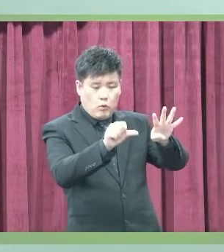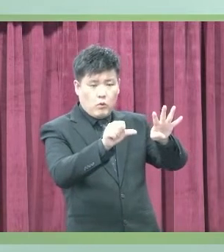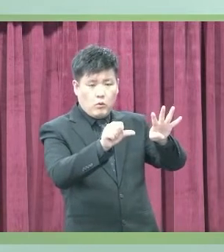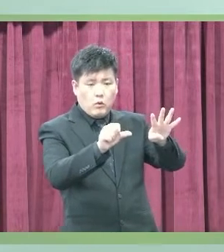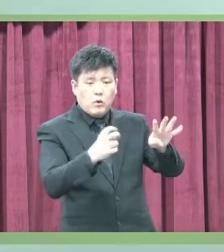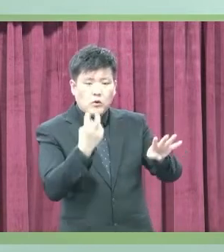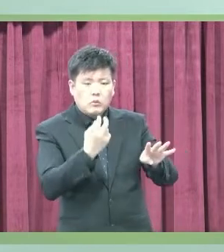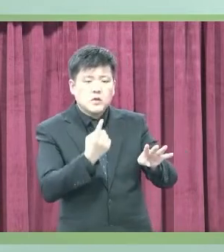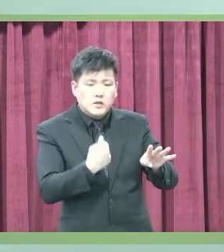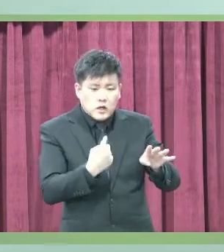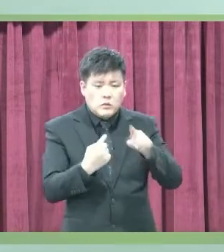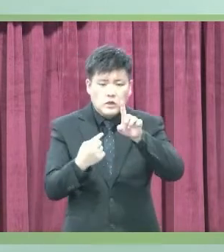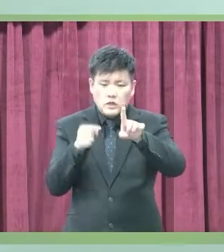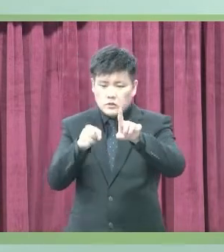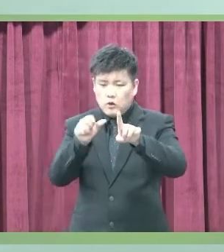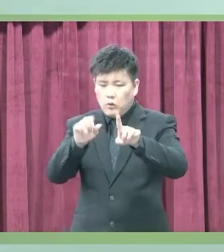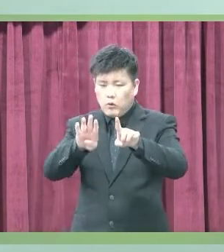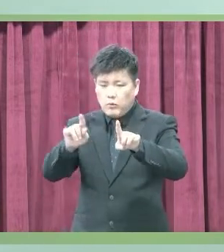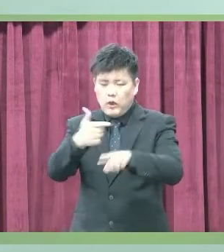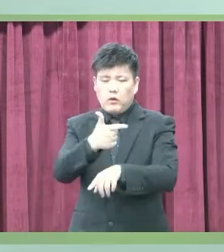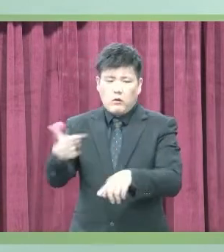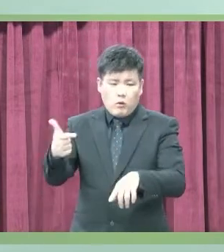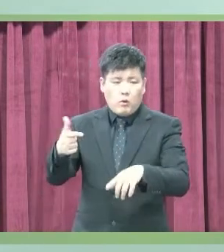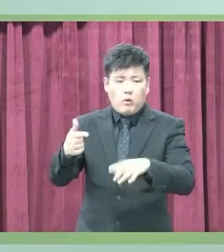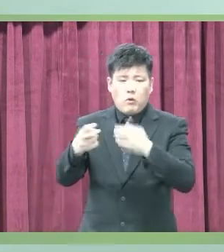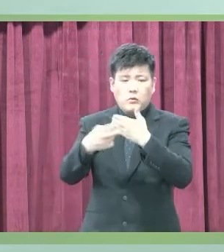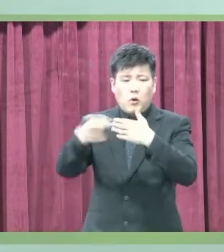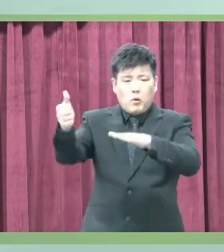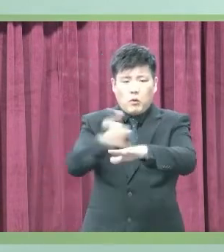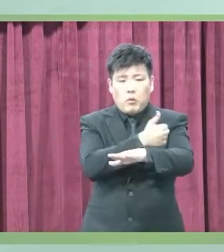수검자보다 5.1배 높은 반면 외래는